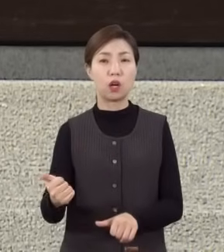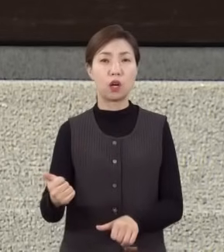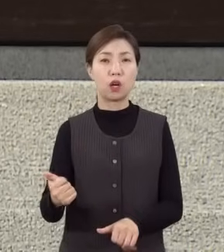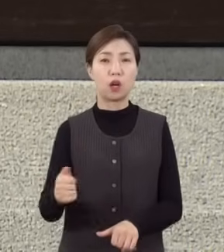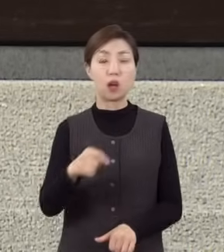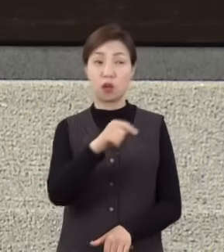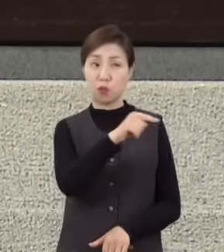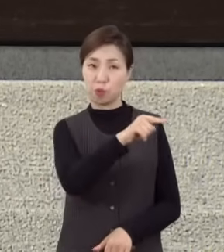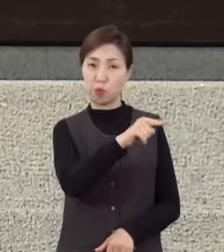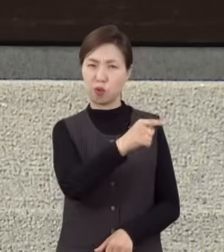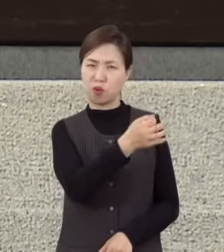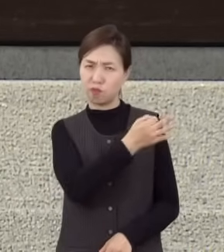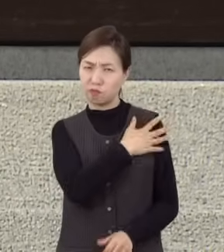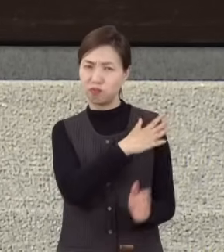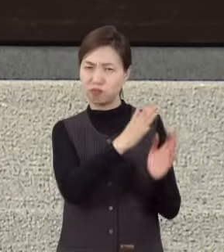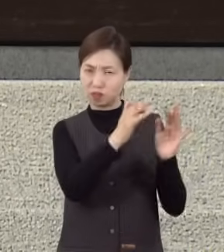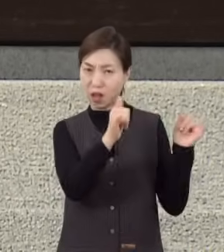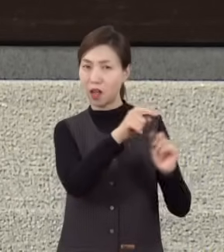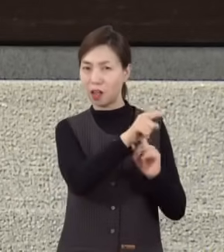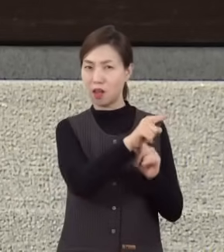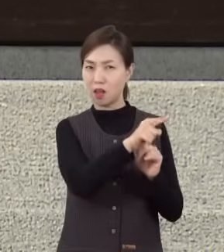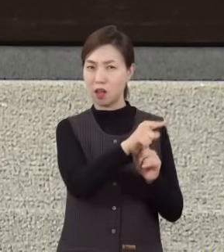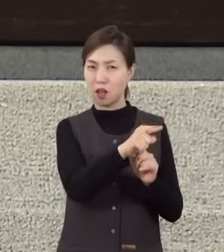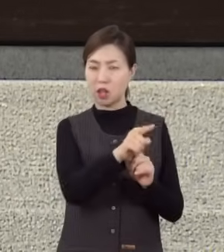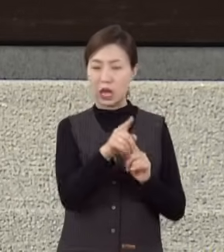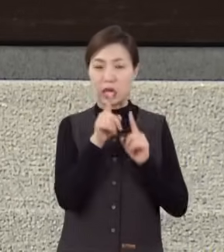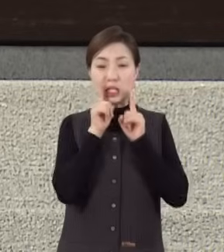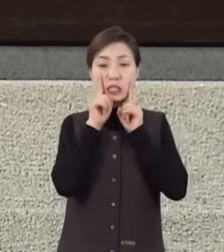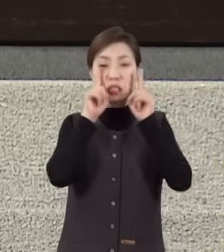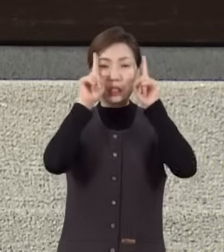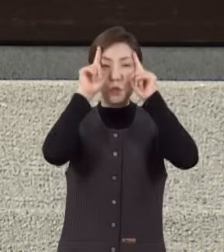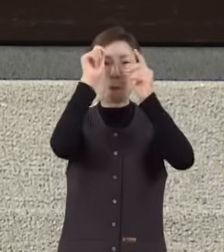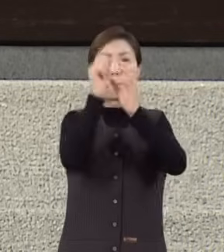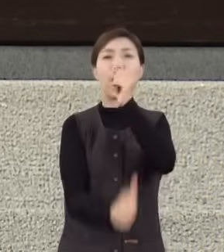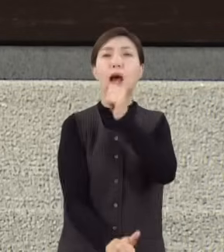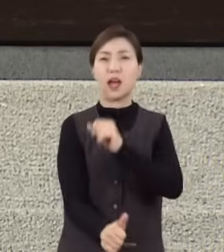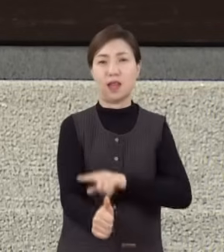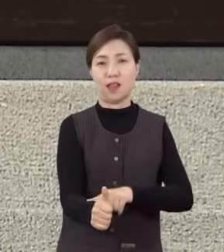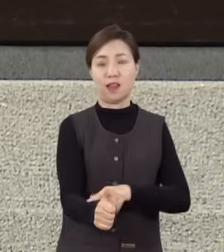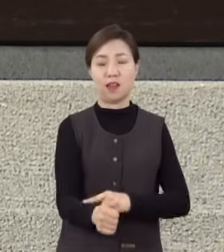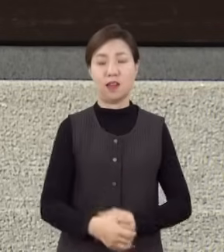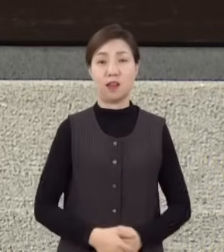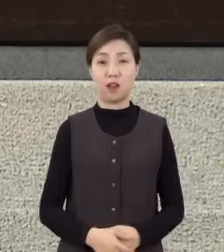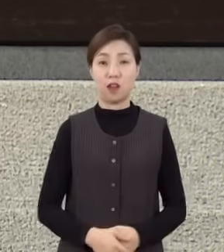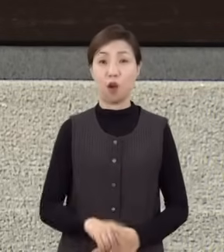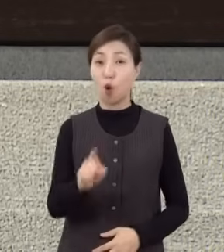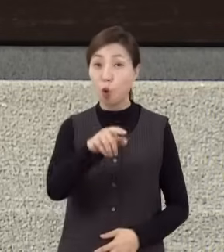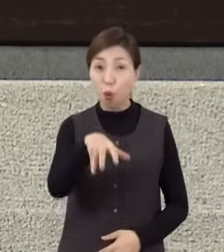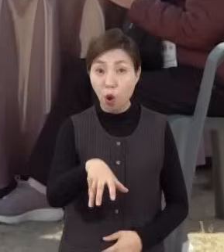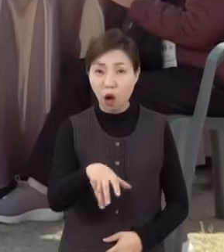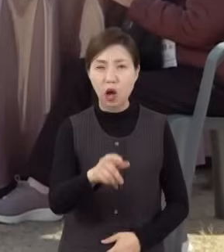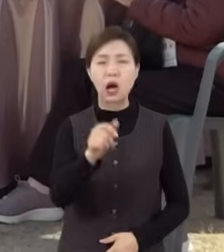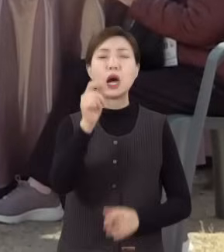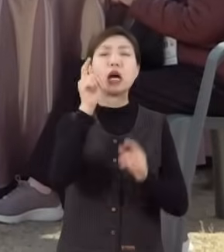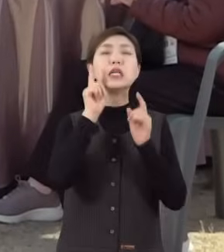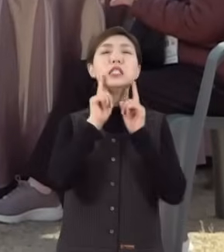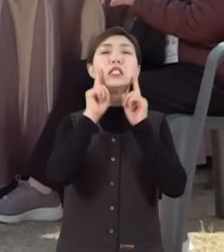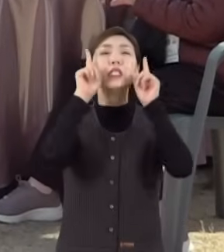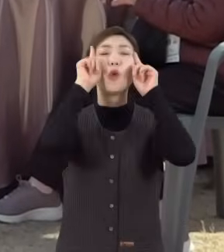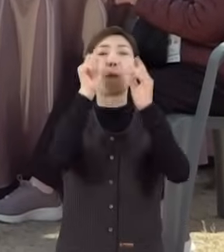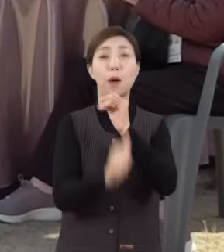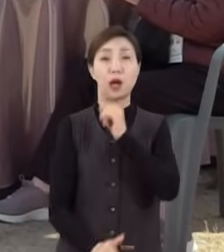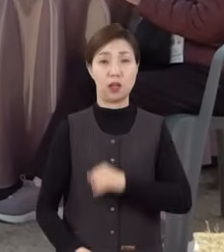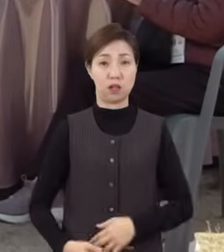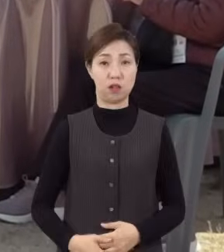난 뒤에 곧바로 지옥에 떨어질 것이다. 어디에 떨어져요?